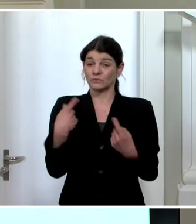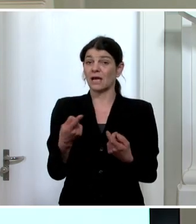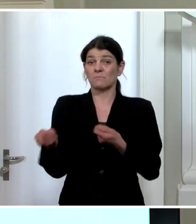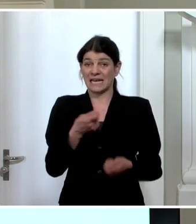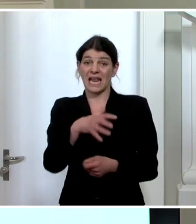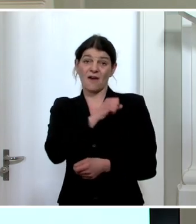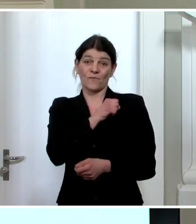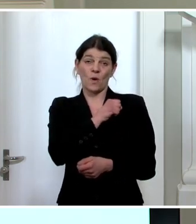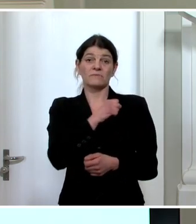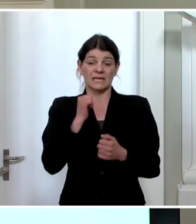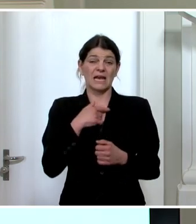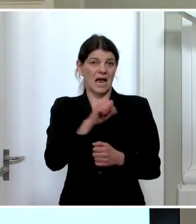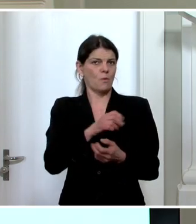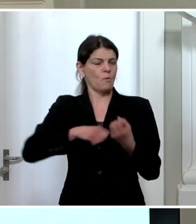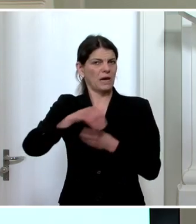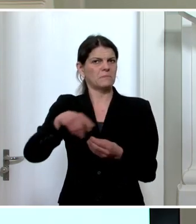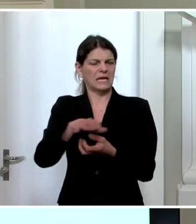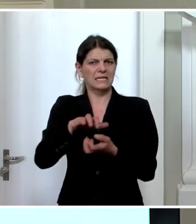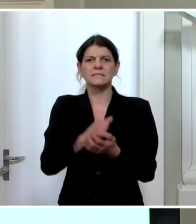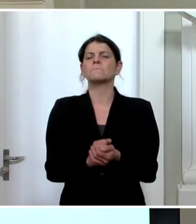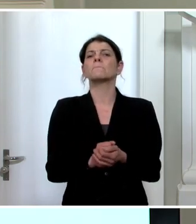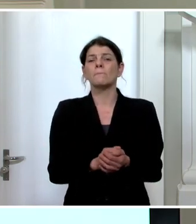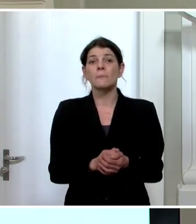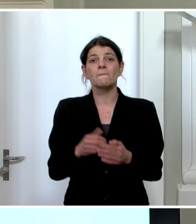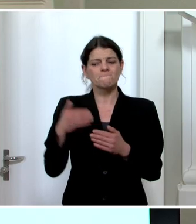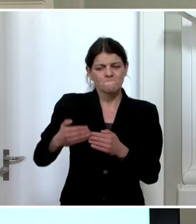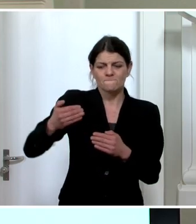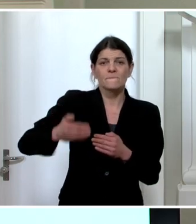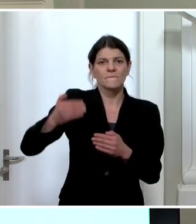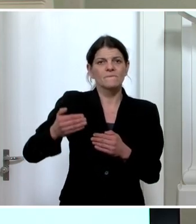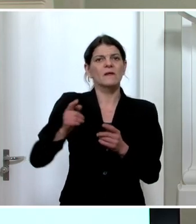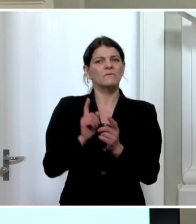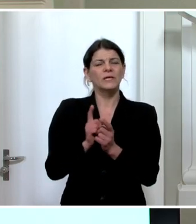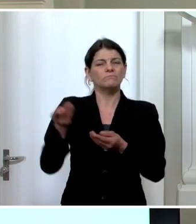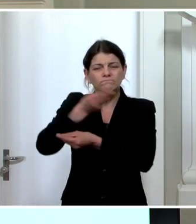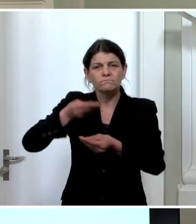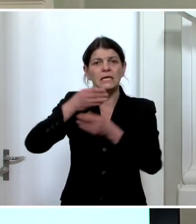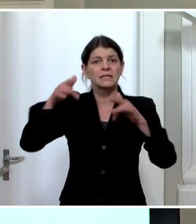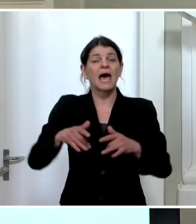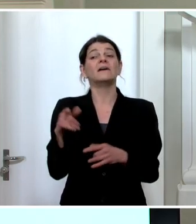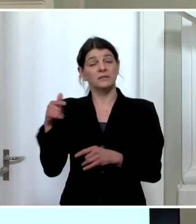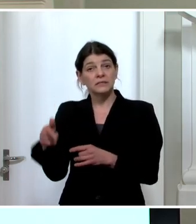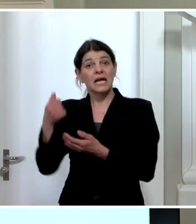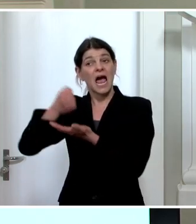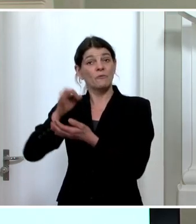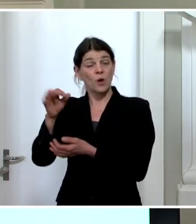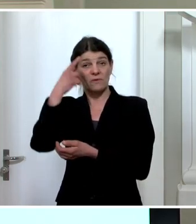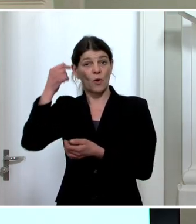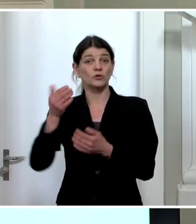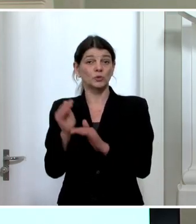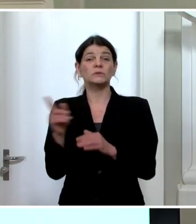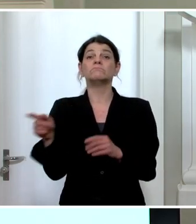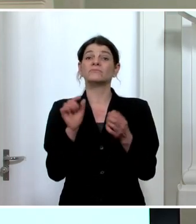unserer Arbeit. Im Rahmen von periodischen Abspracherapporten stellt das Amt für Bevölkerungsschutz sowohl mit dem